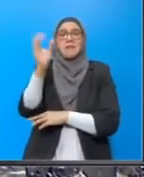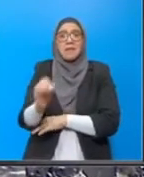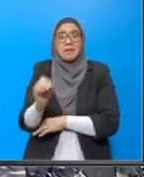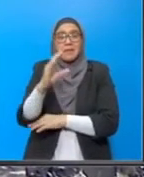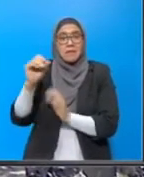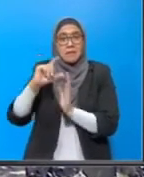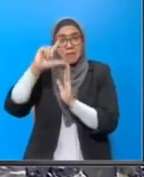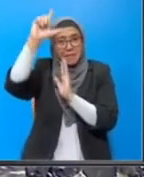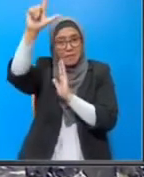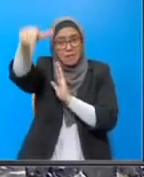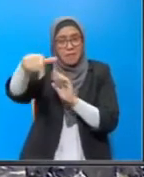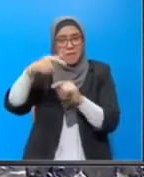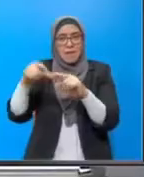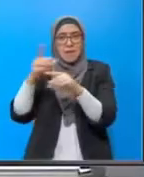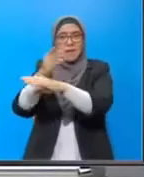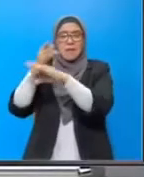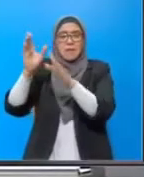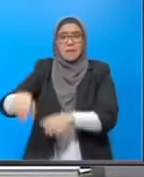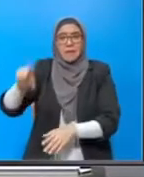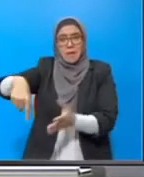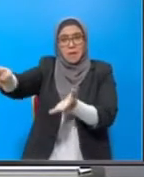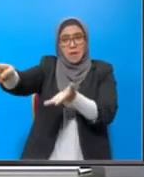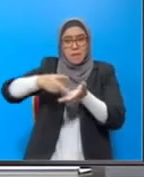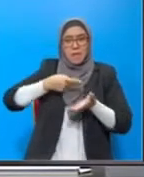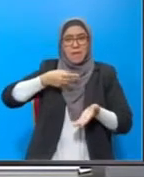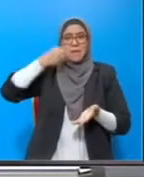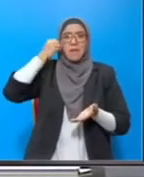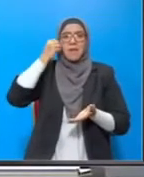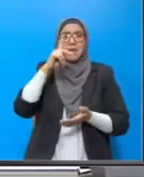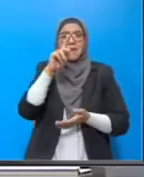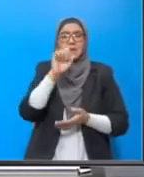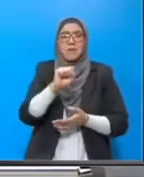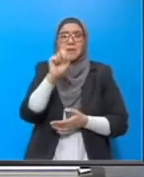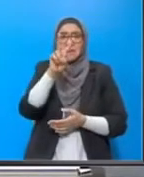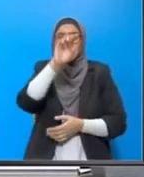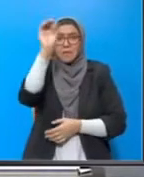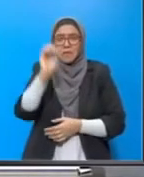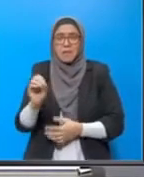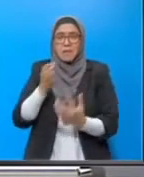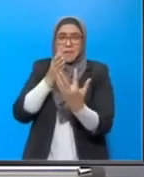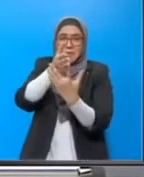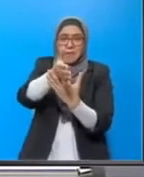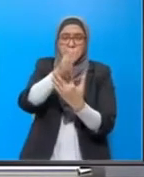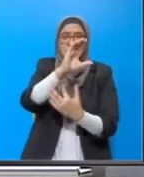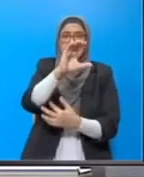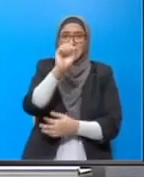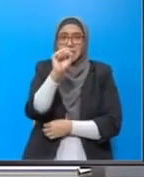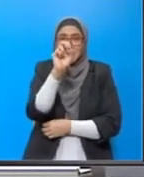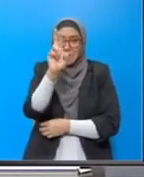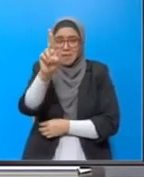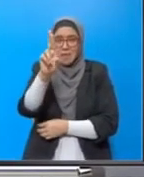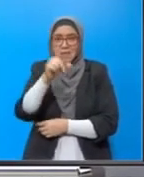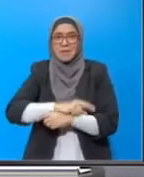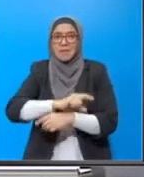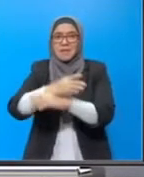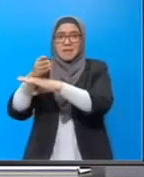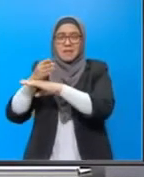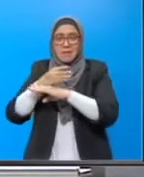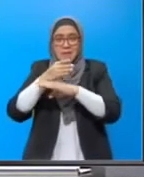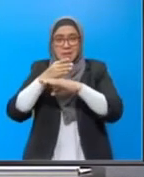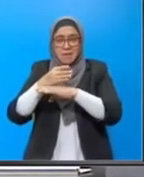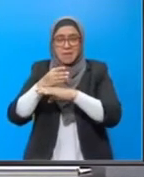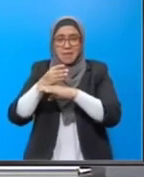membayar balik kos 20 ratus kepada kerajaan melalui complete social responsibility CSR ternakkan